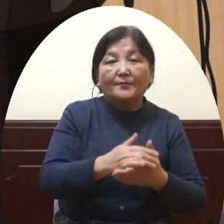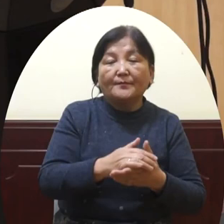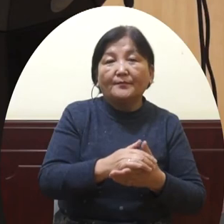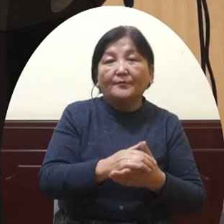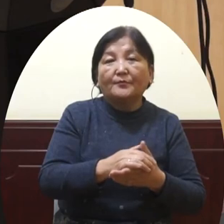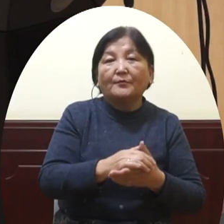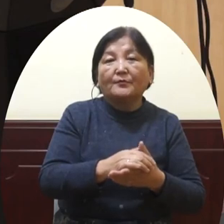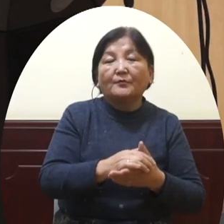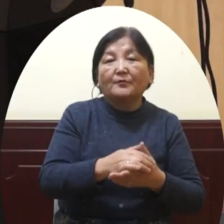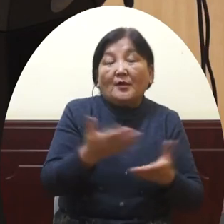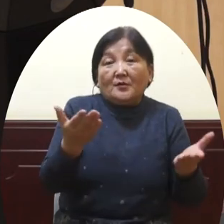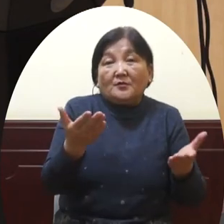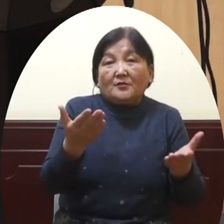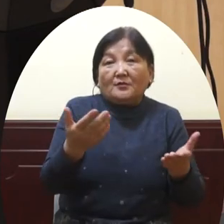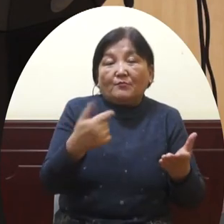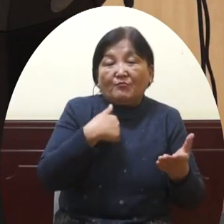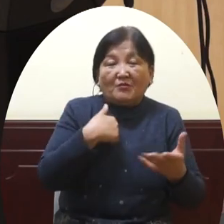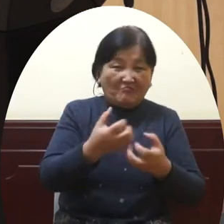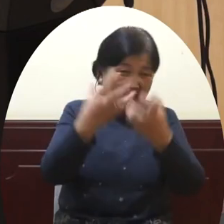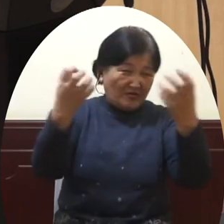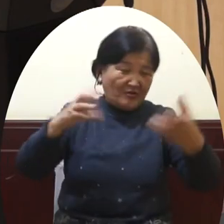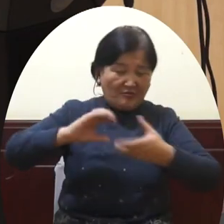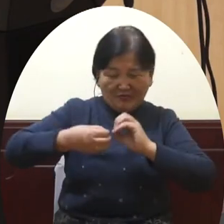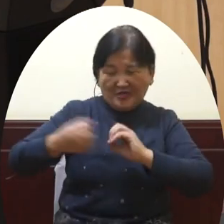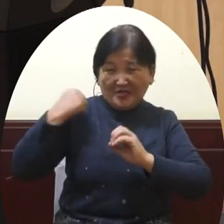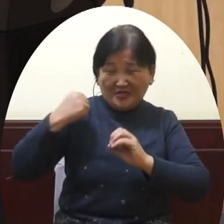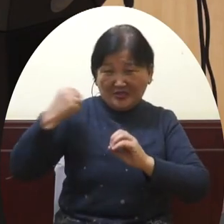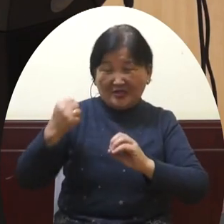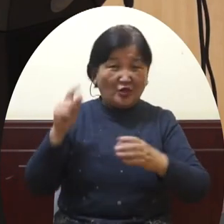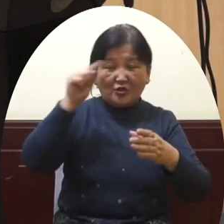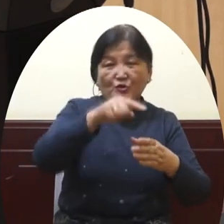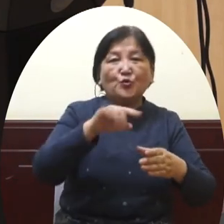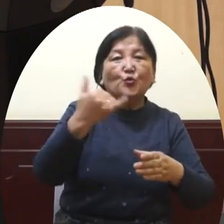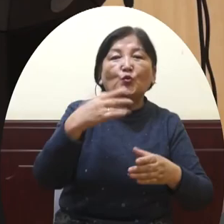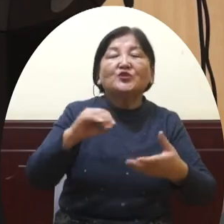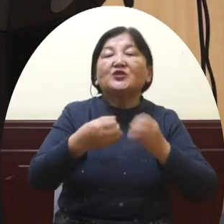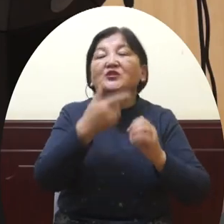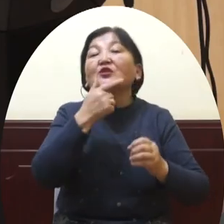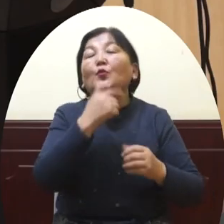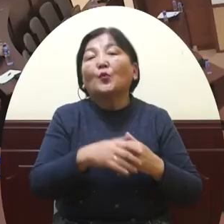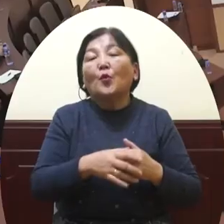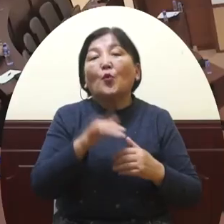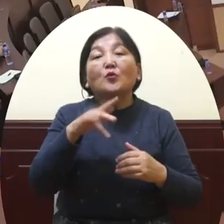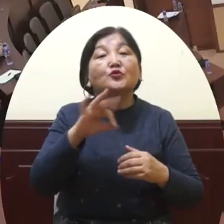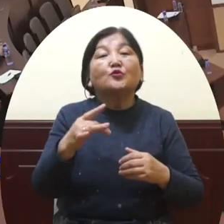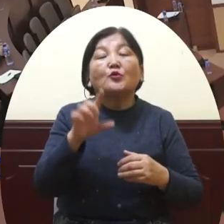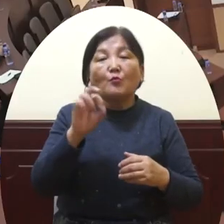чинь хийсэн баахан юм хийгээд өгнө алаад өгнө гэж гараад ирсэн улсад шүү дээ. Юу ч хийж чадахгүй. Чи багийн тоглолт улс төр гэдэг